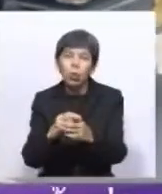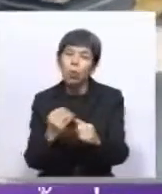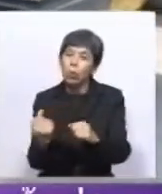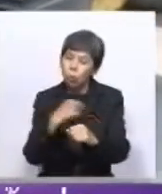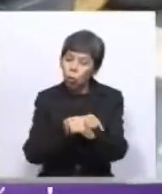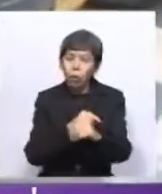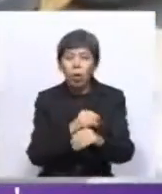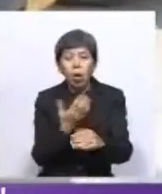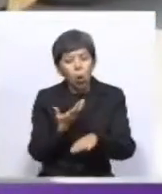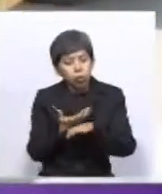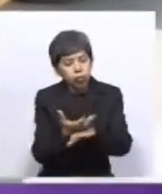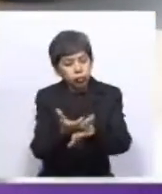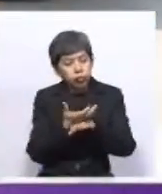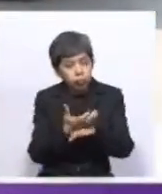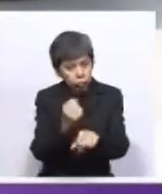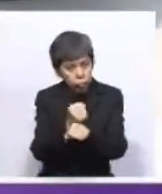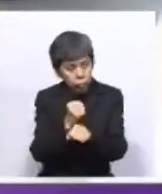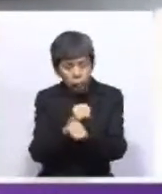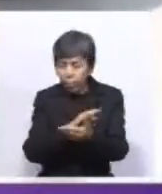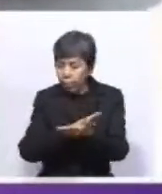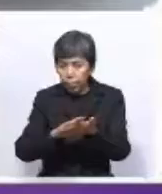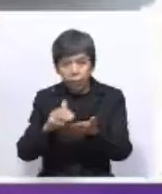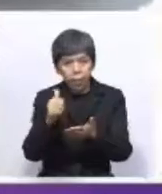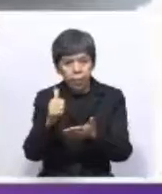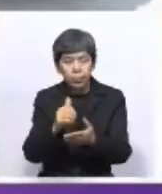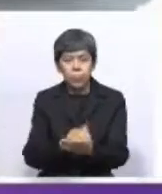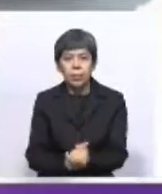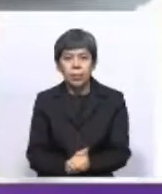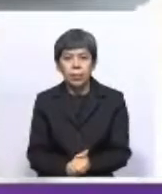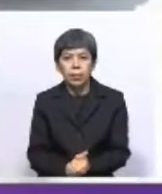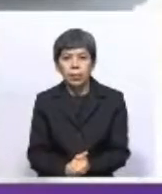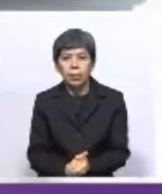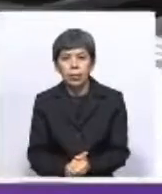การเดินทางและขนส่งสินค้าข้ามแดนให้สะดวกมากขึ้น